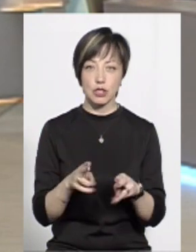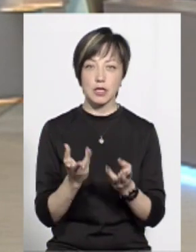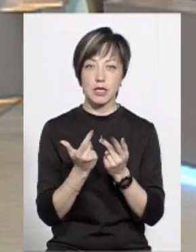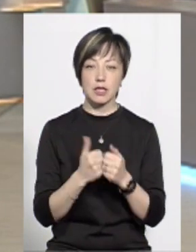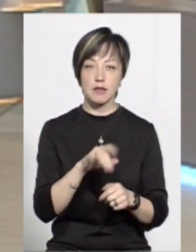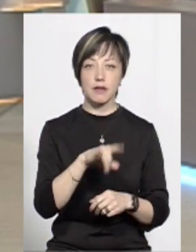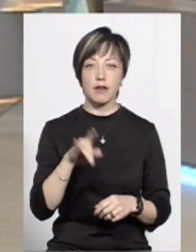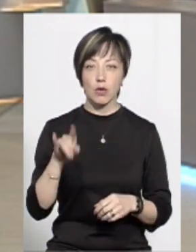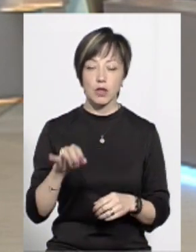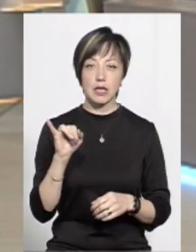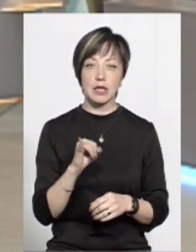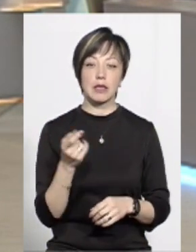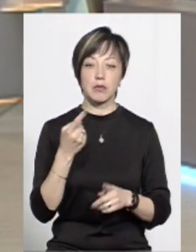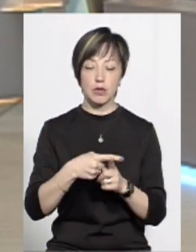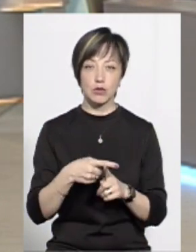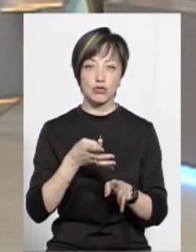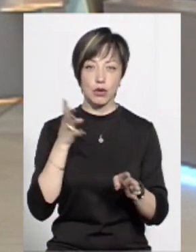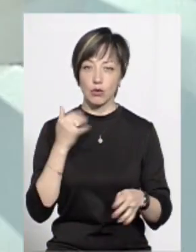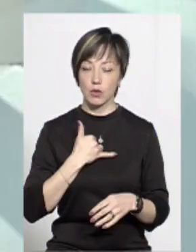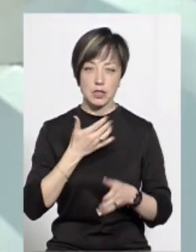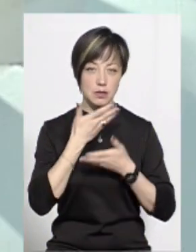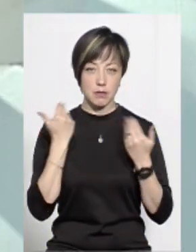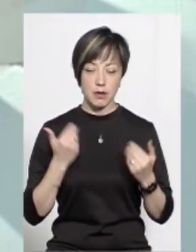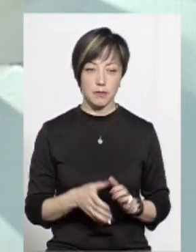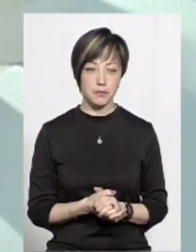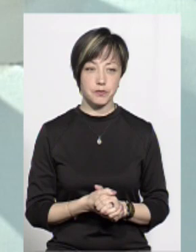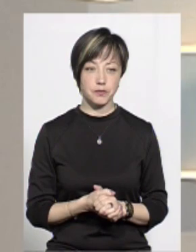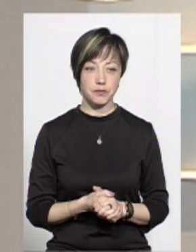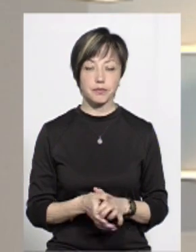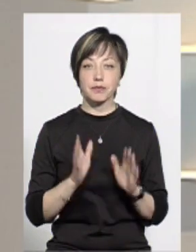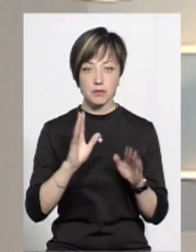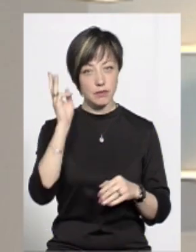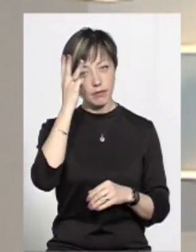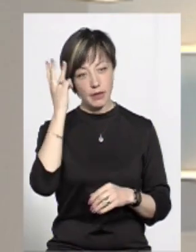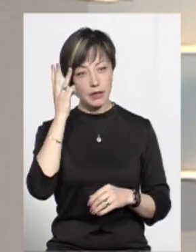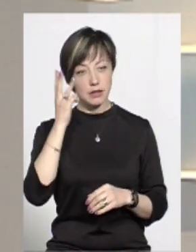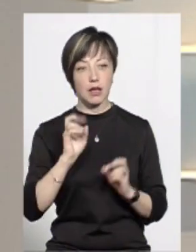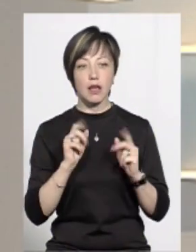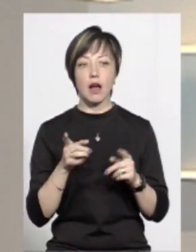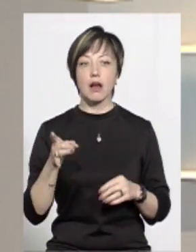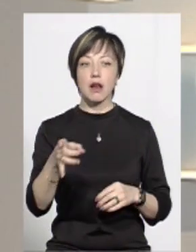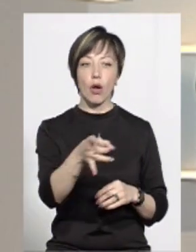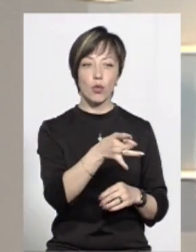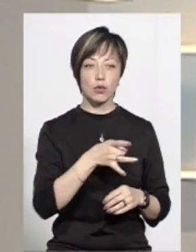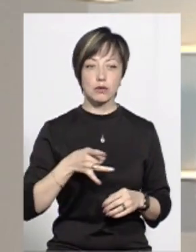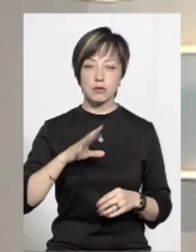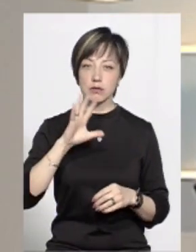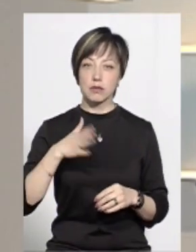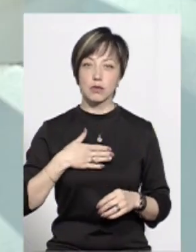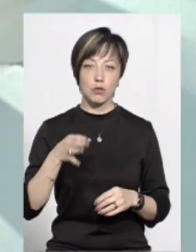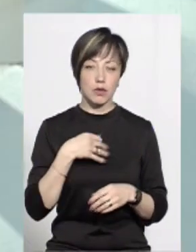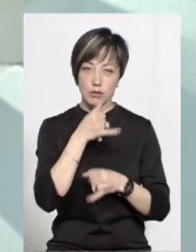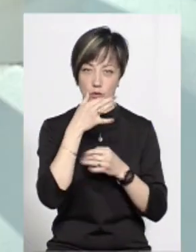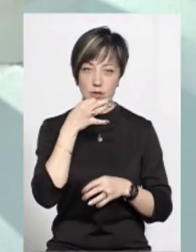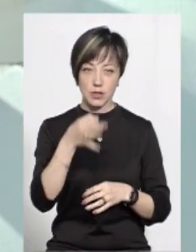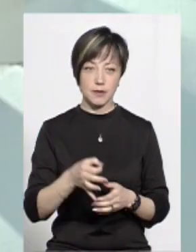кількість віконець, і тим паче черг в нас немає відсутні. Ну так тільки в Хмельницькому, а як стосовно області? Стосовно області